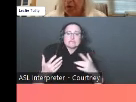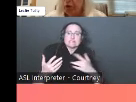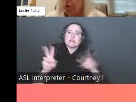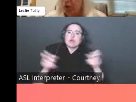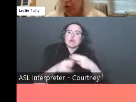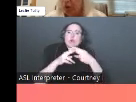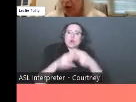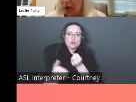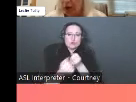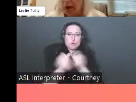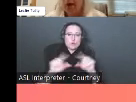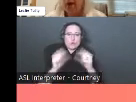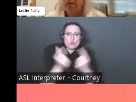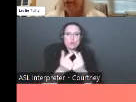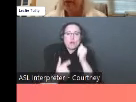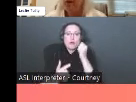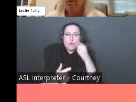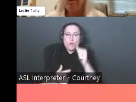donc